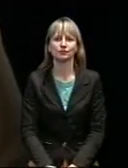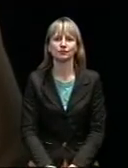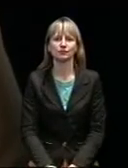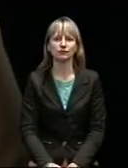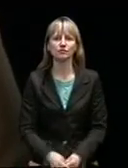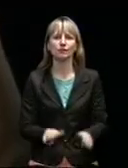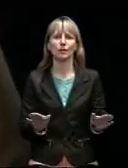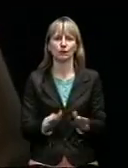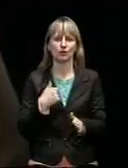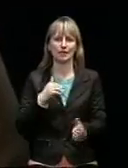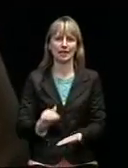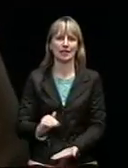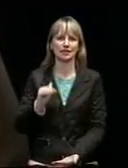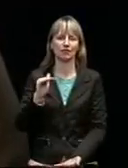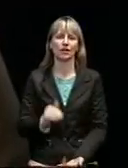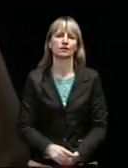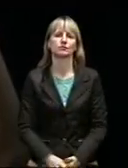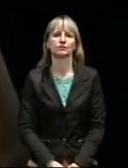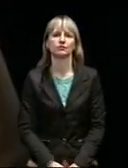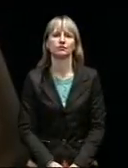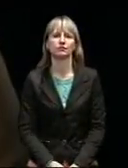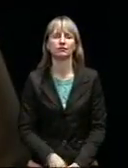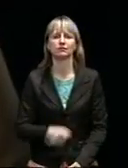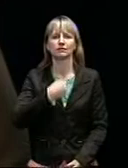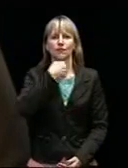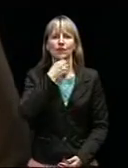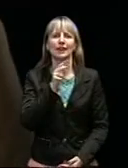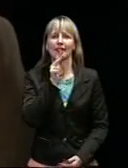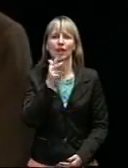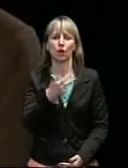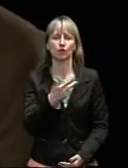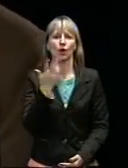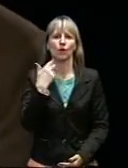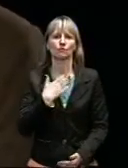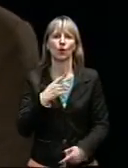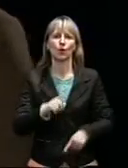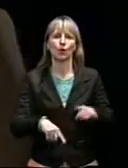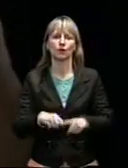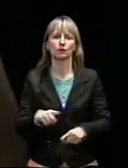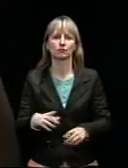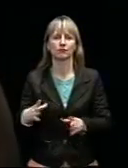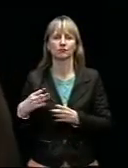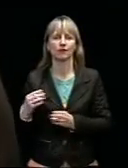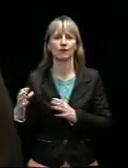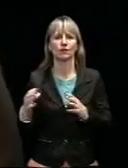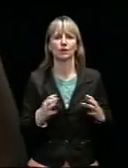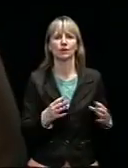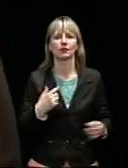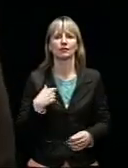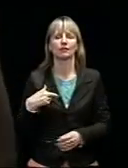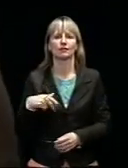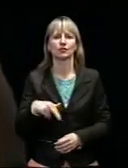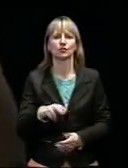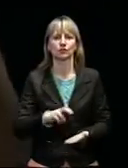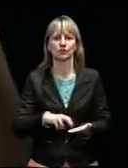Пою я з дитинства. В возрасте 3 років, коли мої батьки їхали зі мною в автобусі, я вийшла